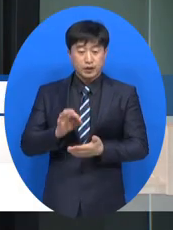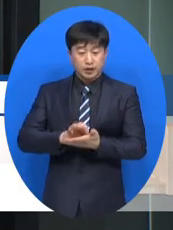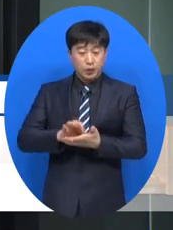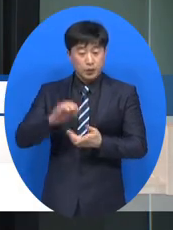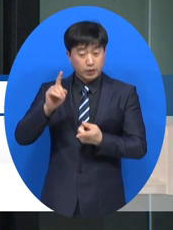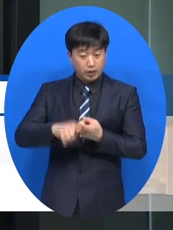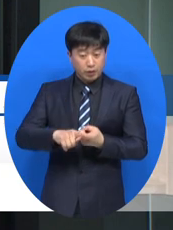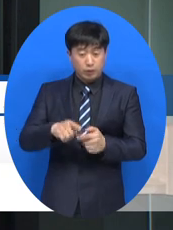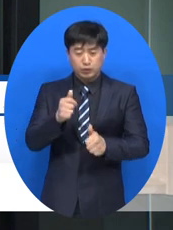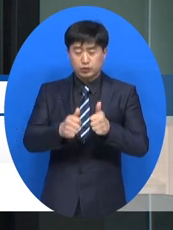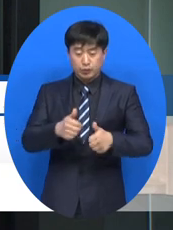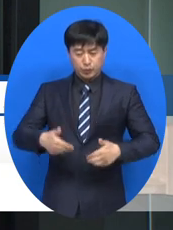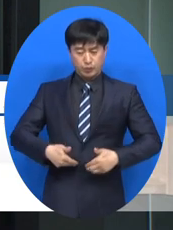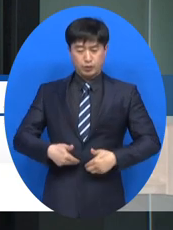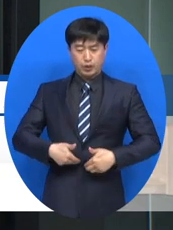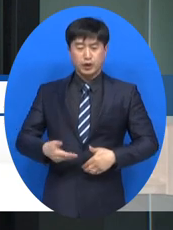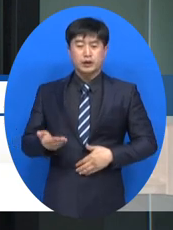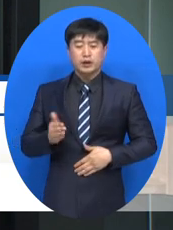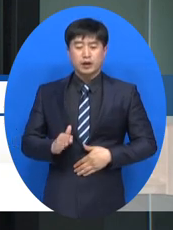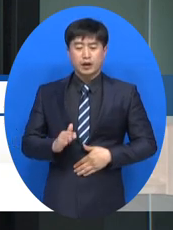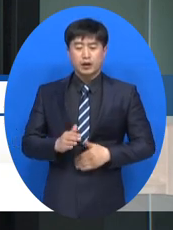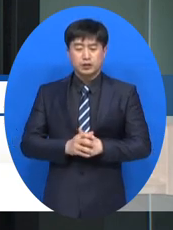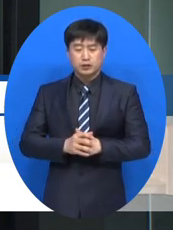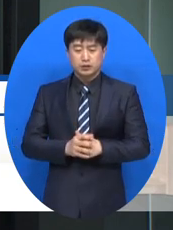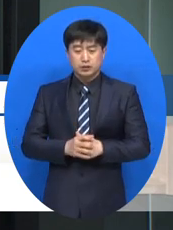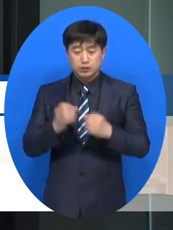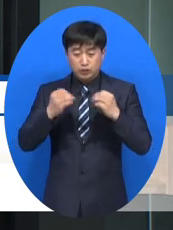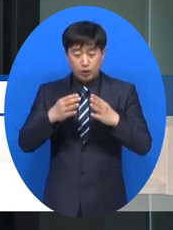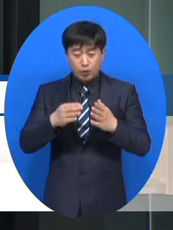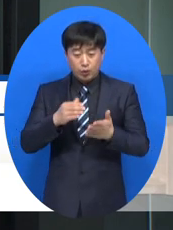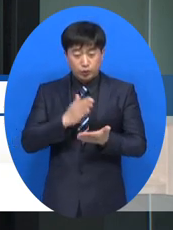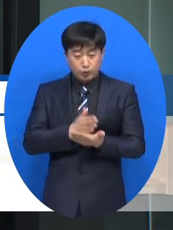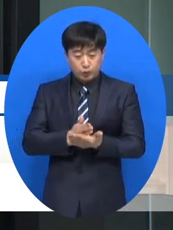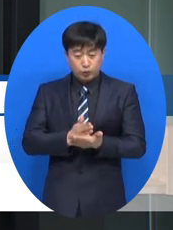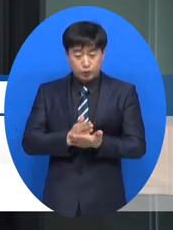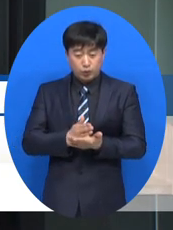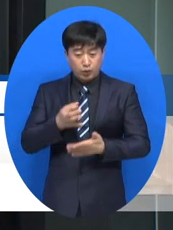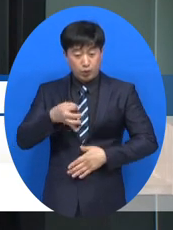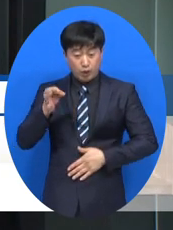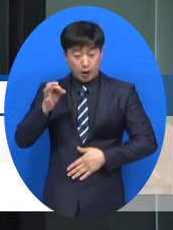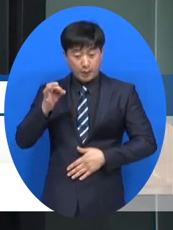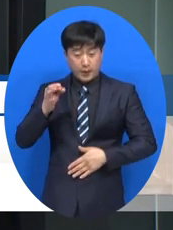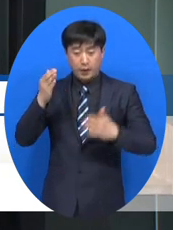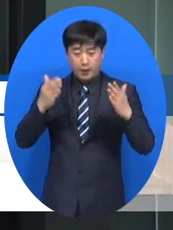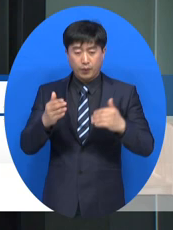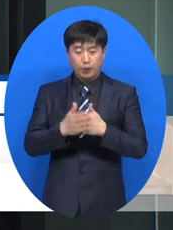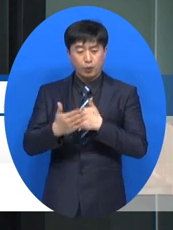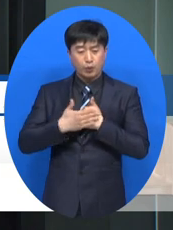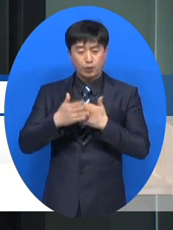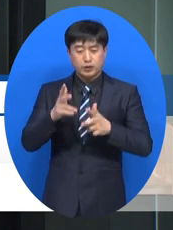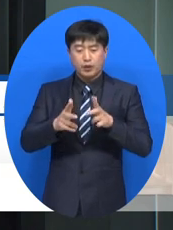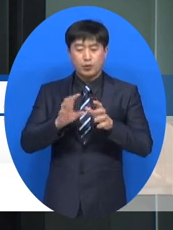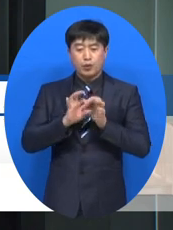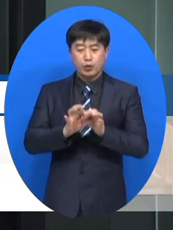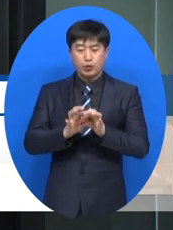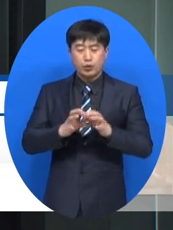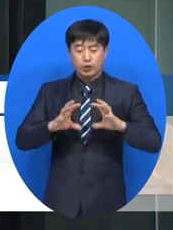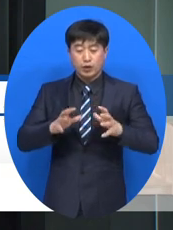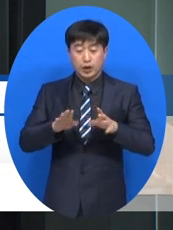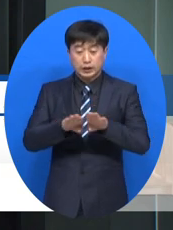적합성 시험을 해야 되는데요 식약처 신규 품목 허가를 획득했고요 의지원 사업을 통해서